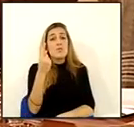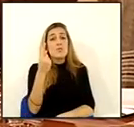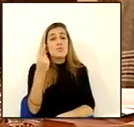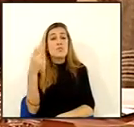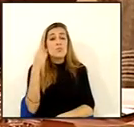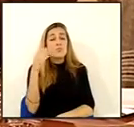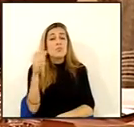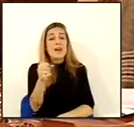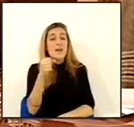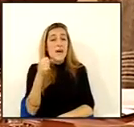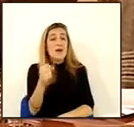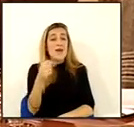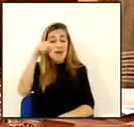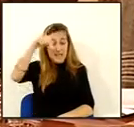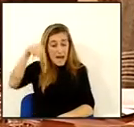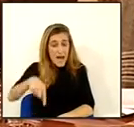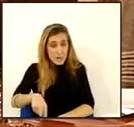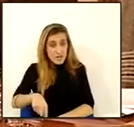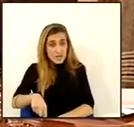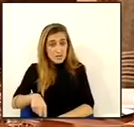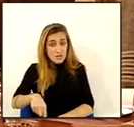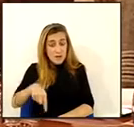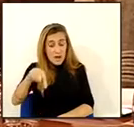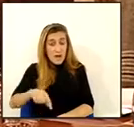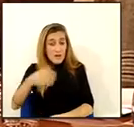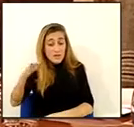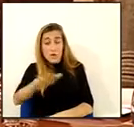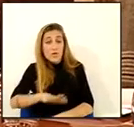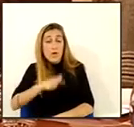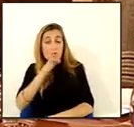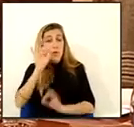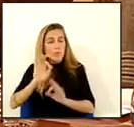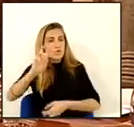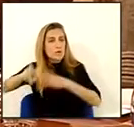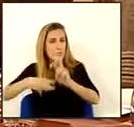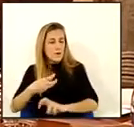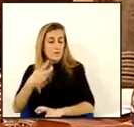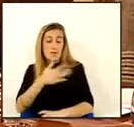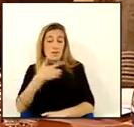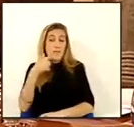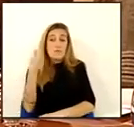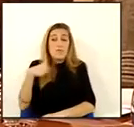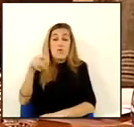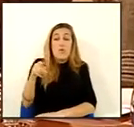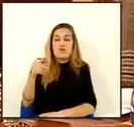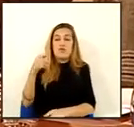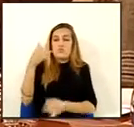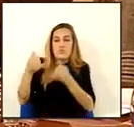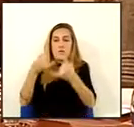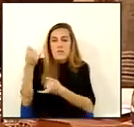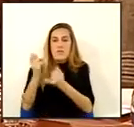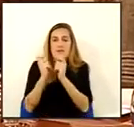està ficada a la part de baix d'on hauria d'anar la remodelació del mercat. O sigui, ells mateixos s'estan ficant barreres per poder-ho